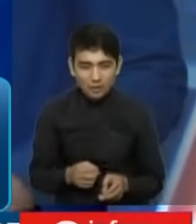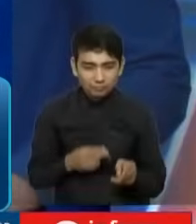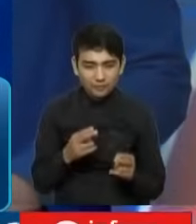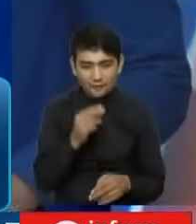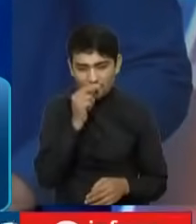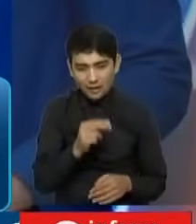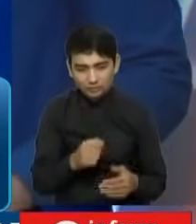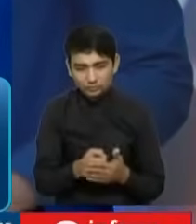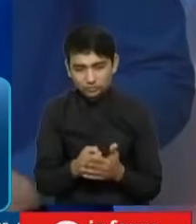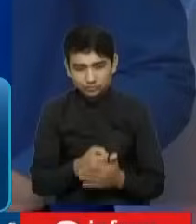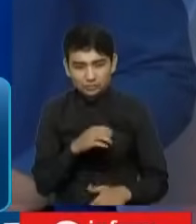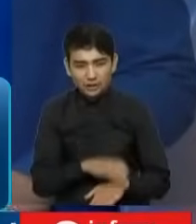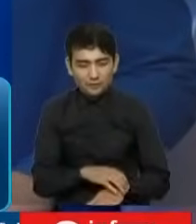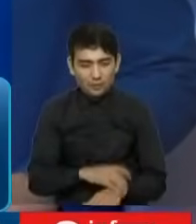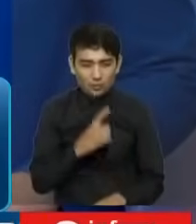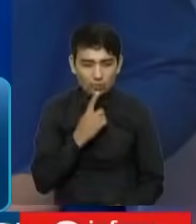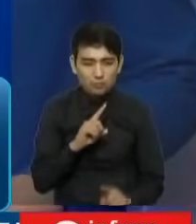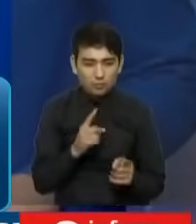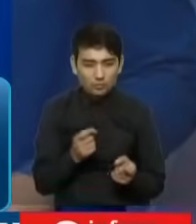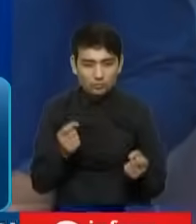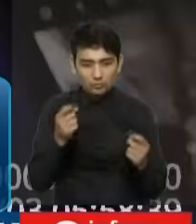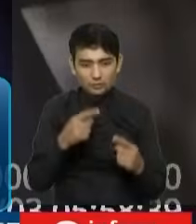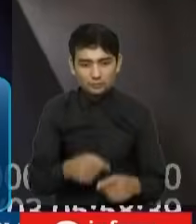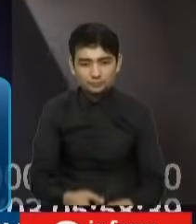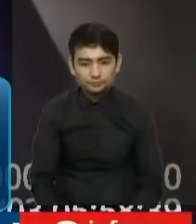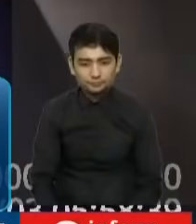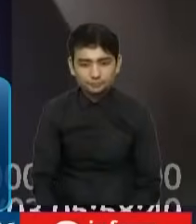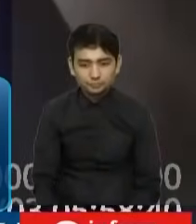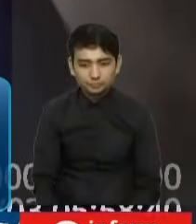так сложно доказать, выясняла Людмила Батюшкина.